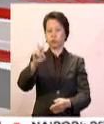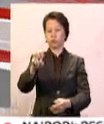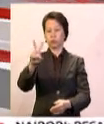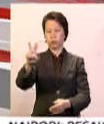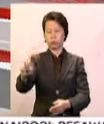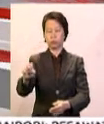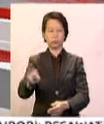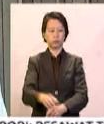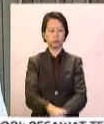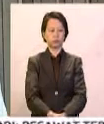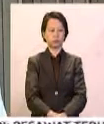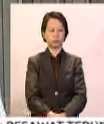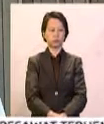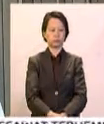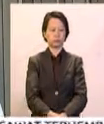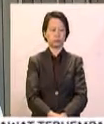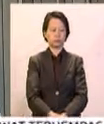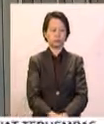2020.